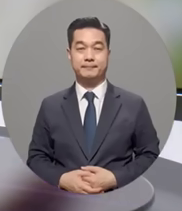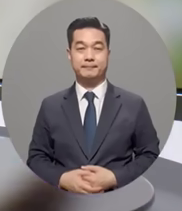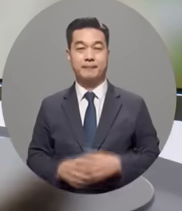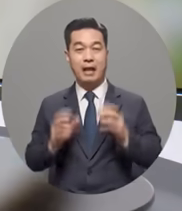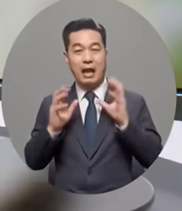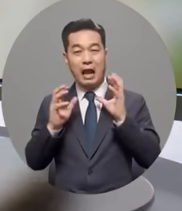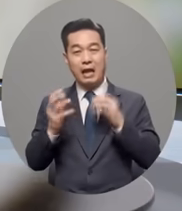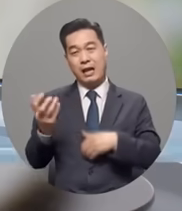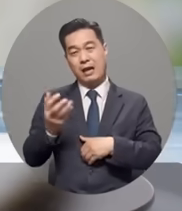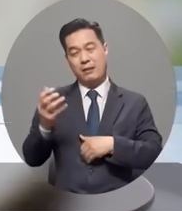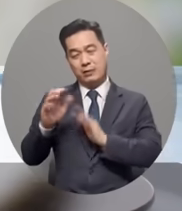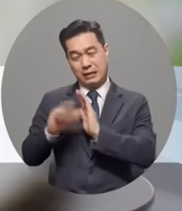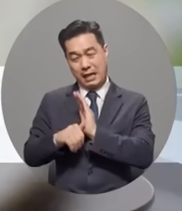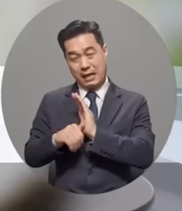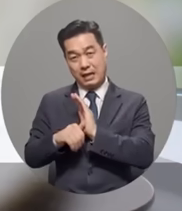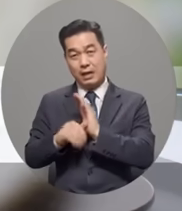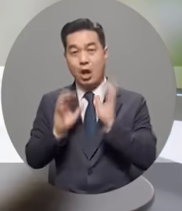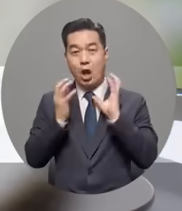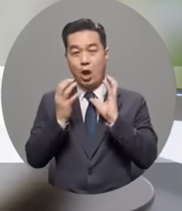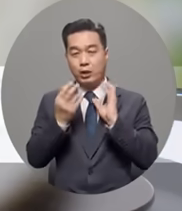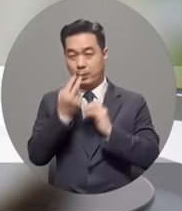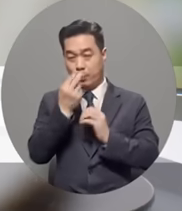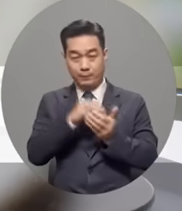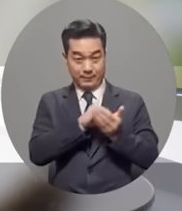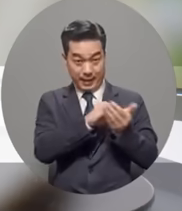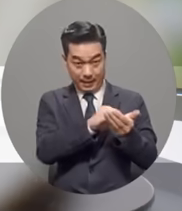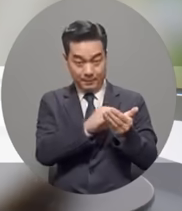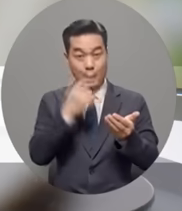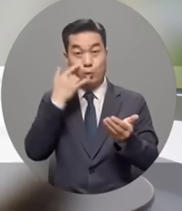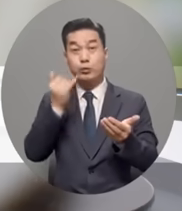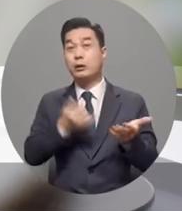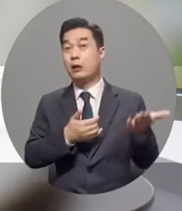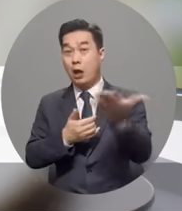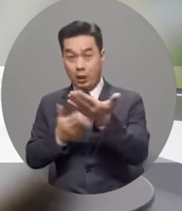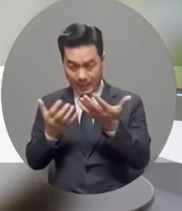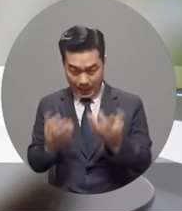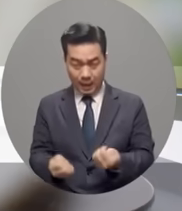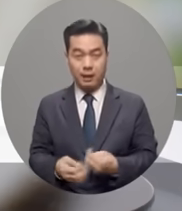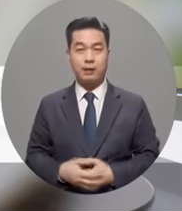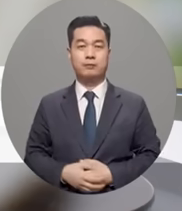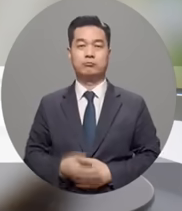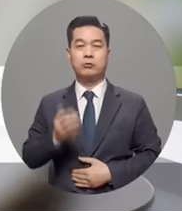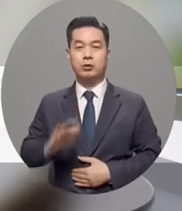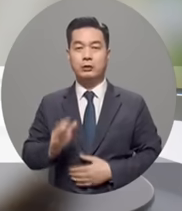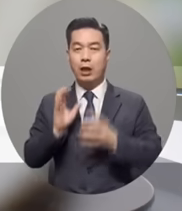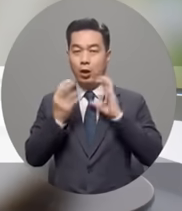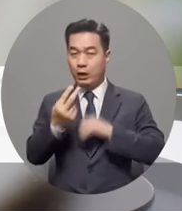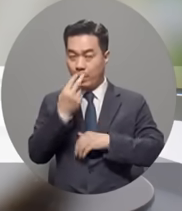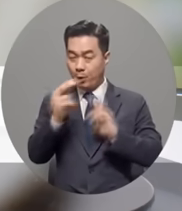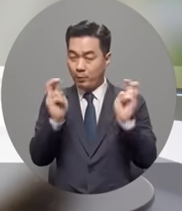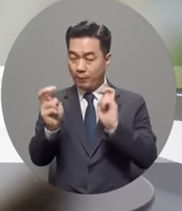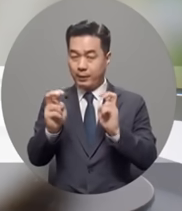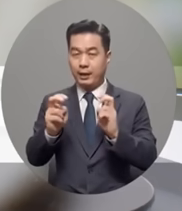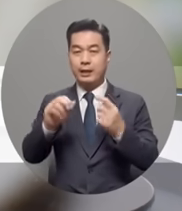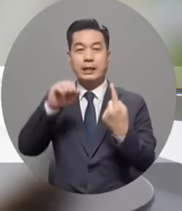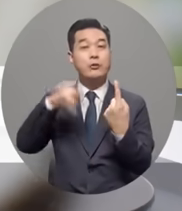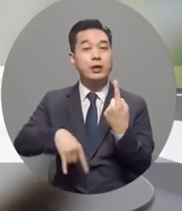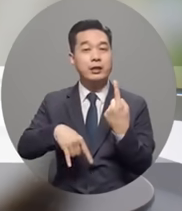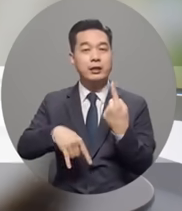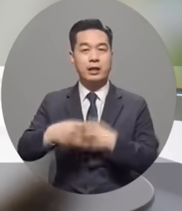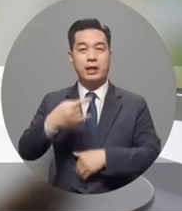아이가 아플 때를 대비해서 어린이 보험에 가입한 부모님들 많으실 텐데요. 그런데 어린이 보험업계 1위인